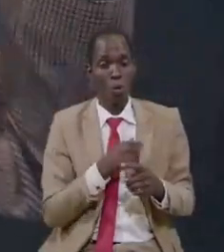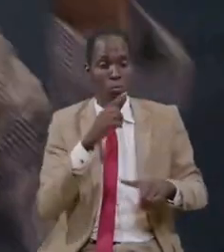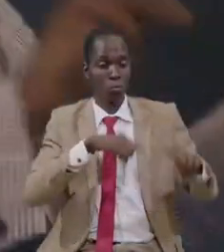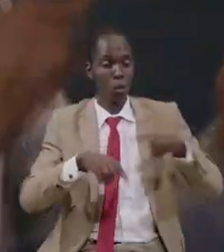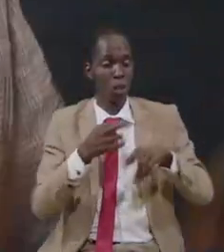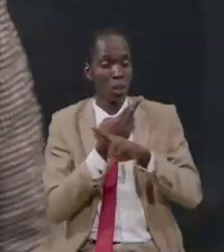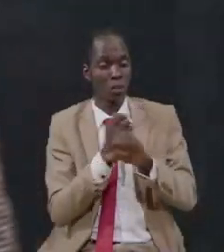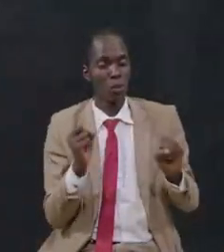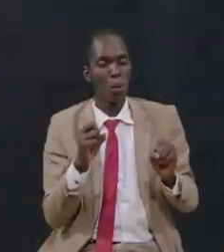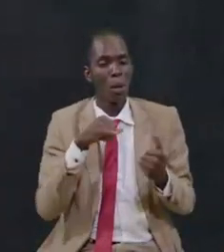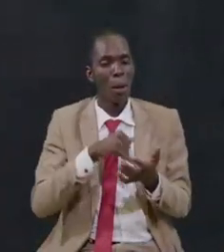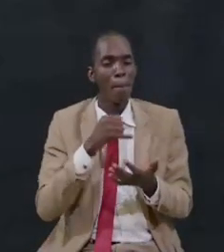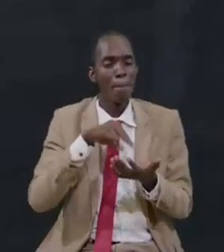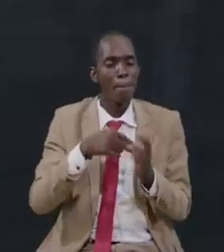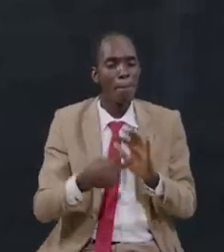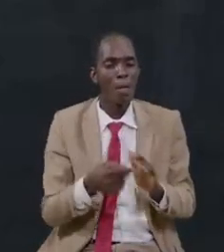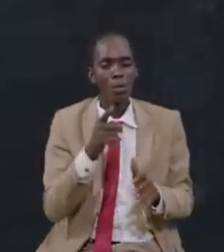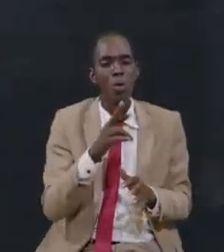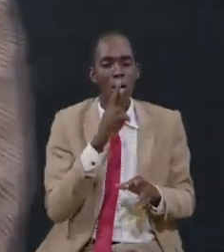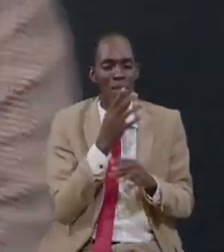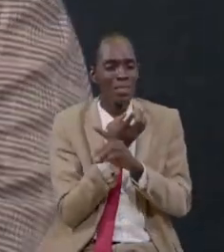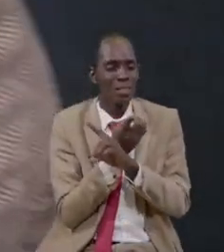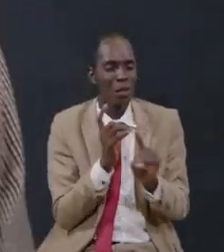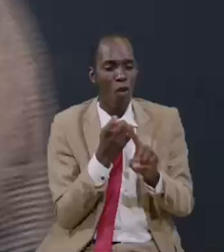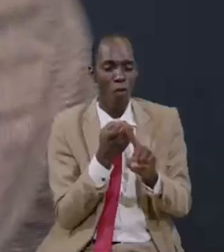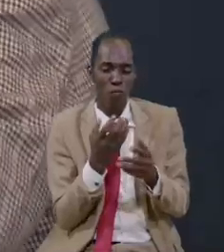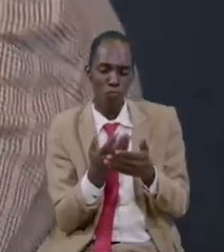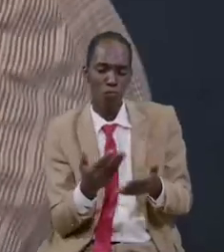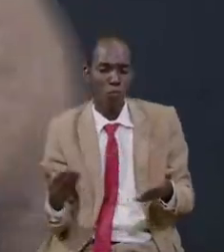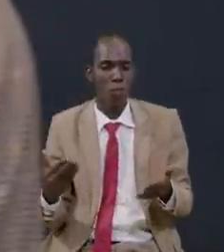Tu es délivré de quelque chose.